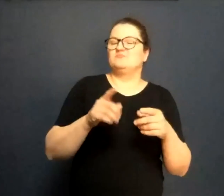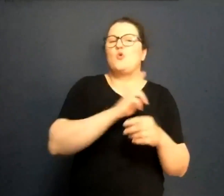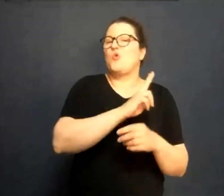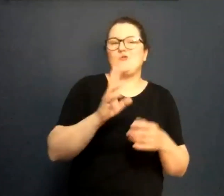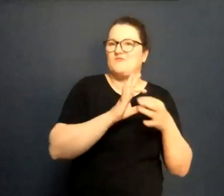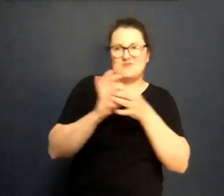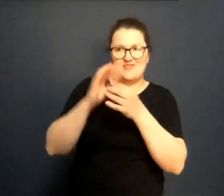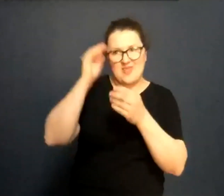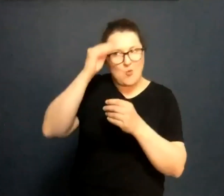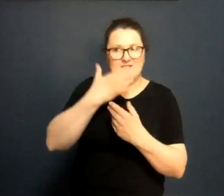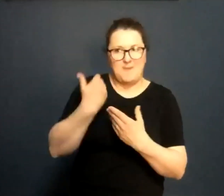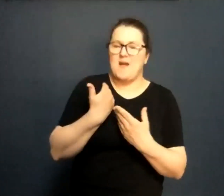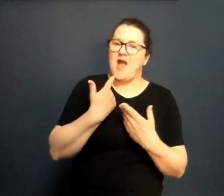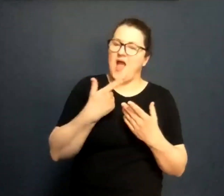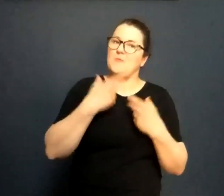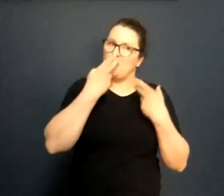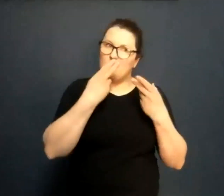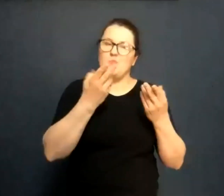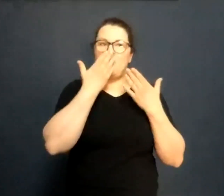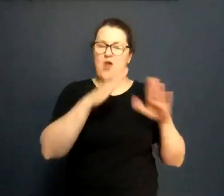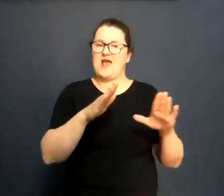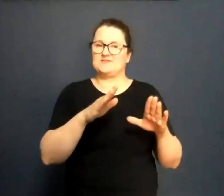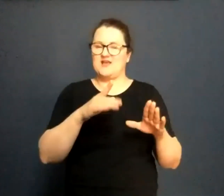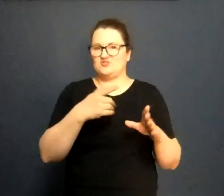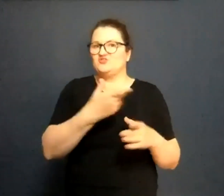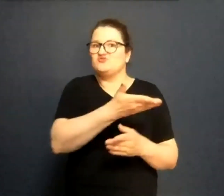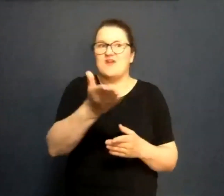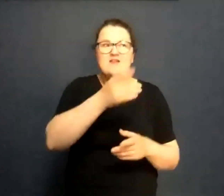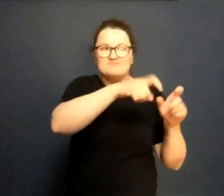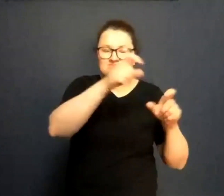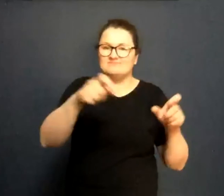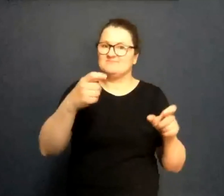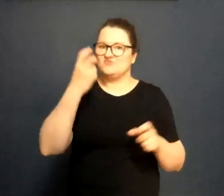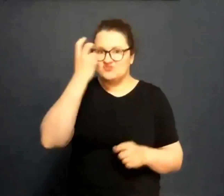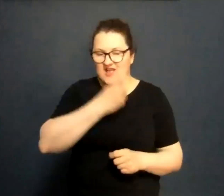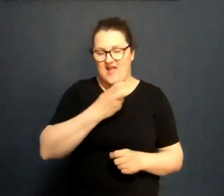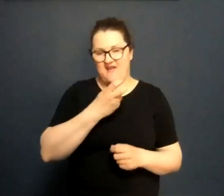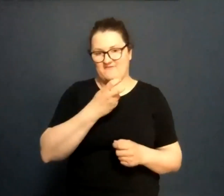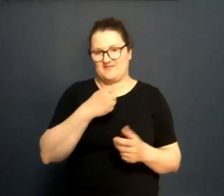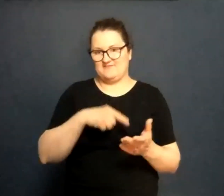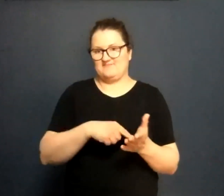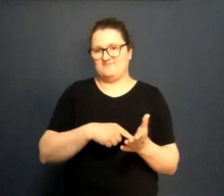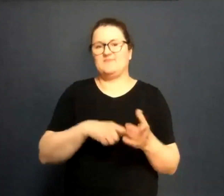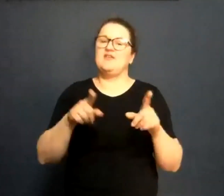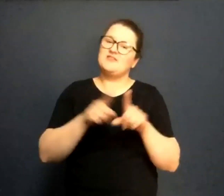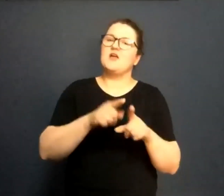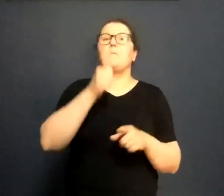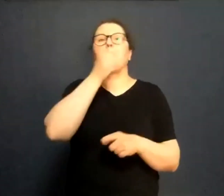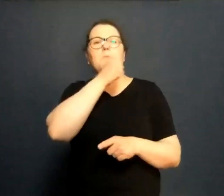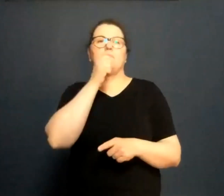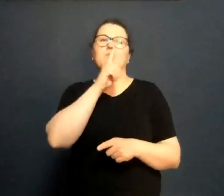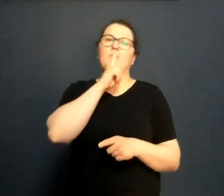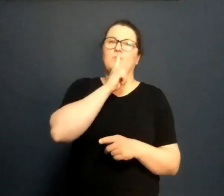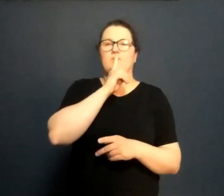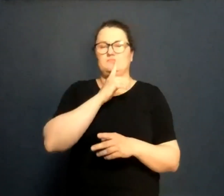badania, że oni w ogóle mają coś do powiedzenia bardzo ciekawego. Sami są bardzo ciekawi. No i oczywiście odtabuizować, odczarować tą